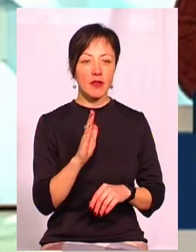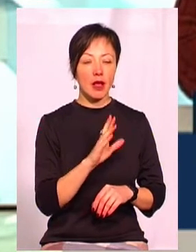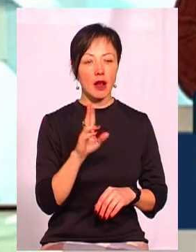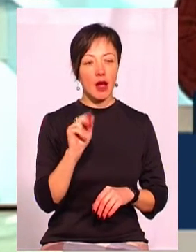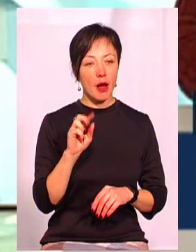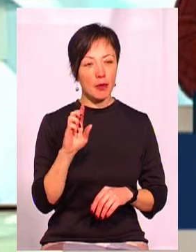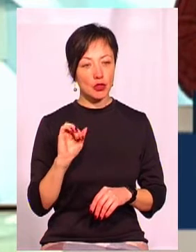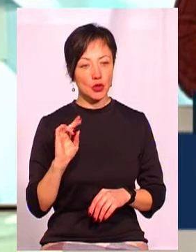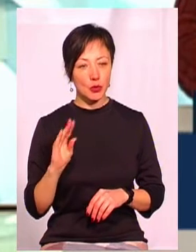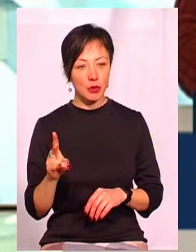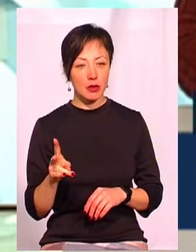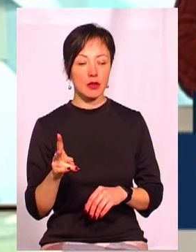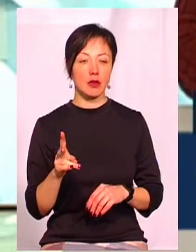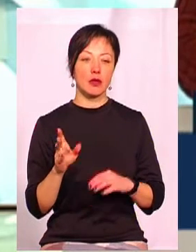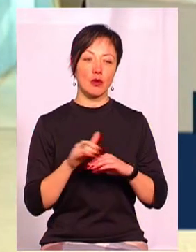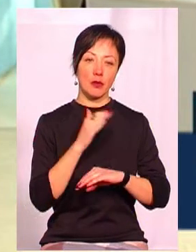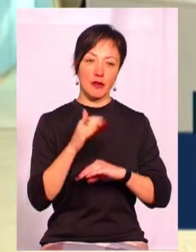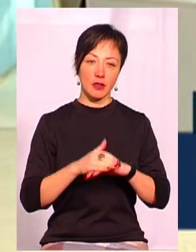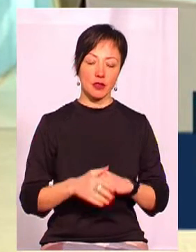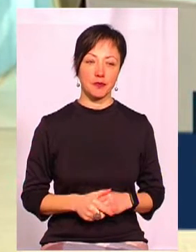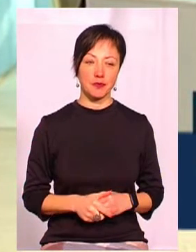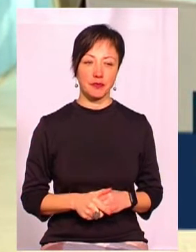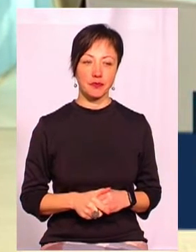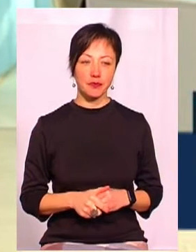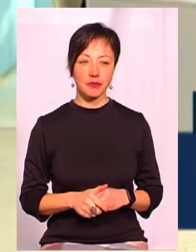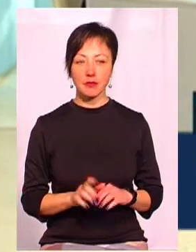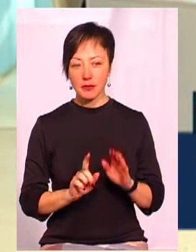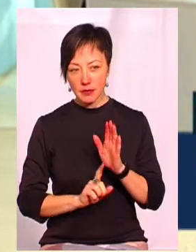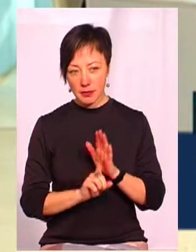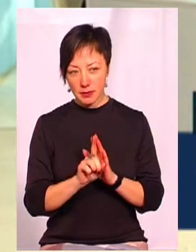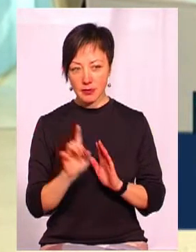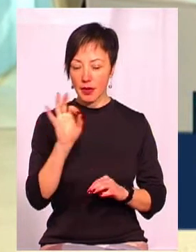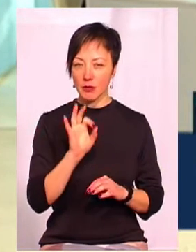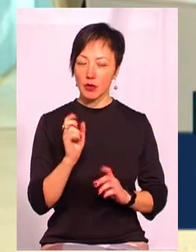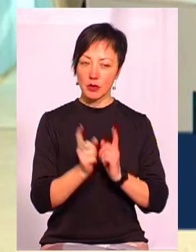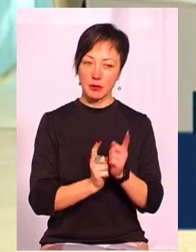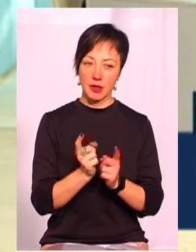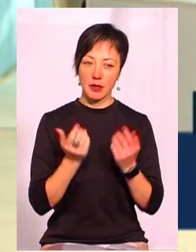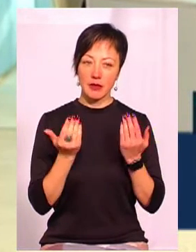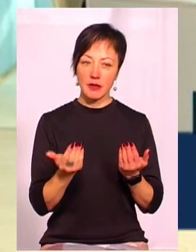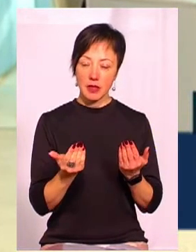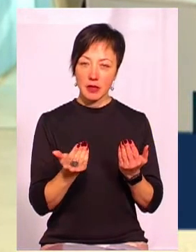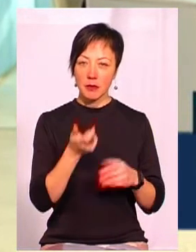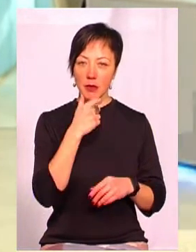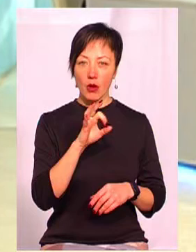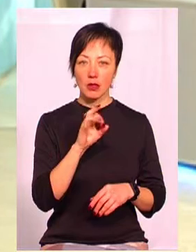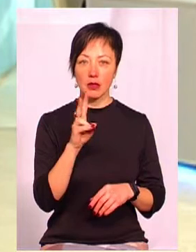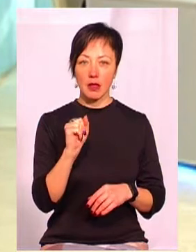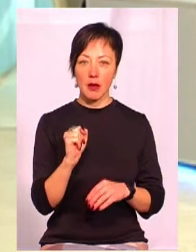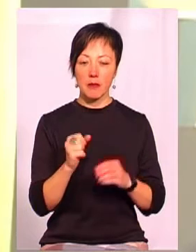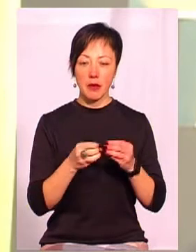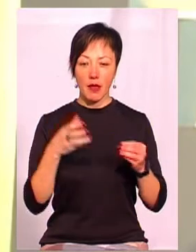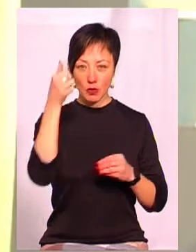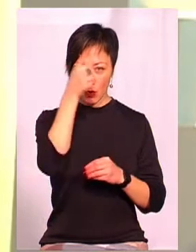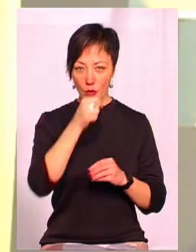Віталієм Кабашнюком. Добрий вечір. Добрий вечір. І спершу про зміни. Ви, пані Оксано, з 15-го року